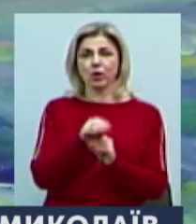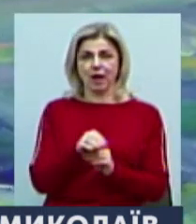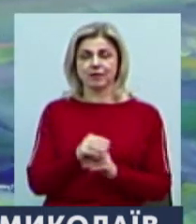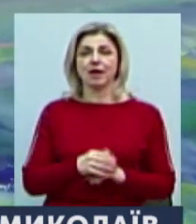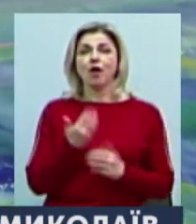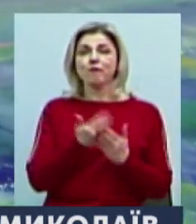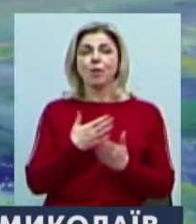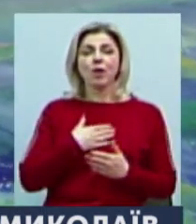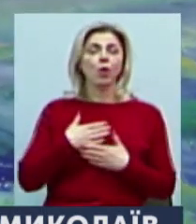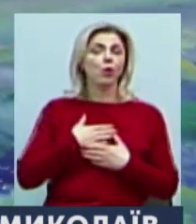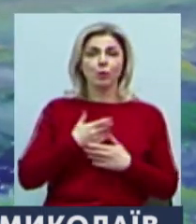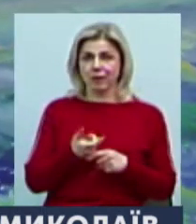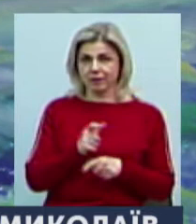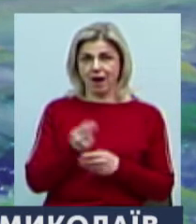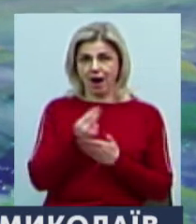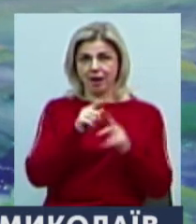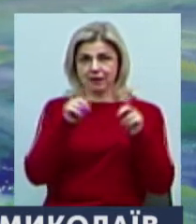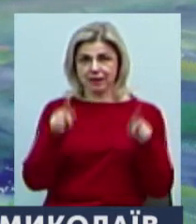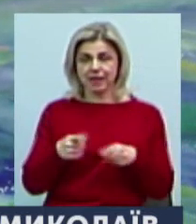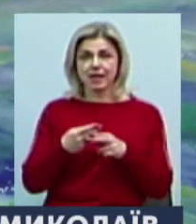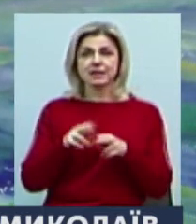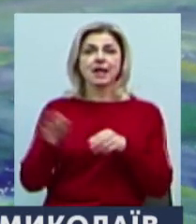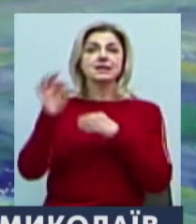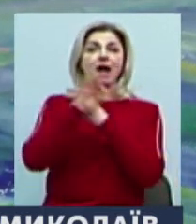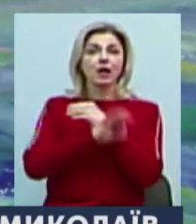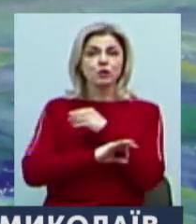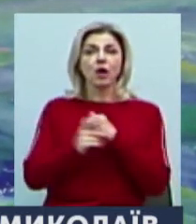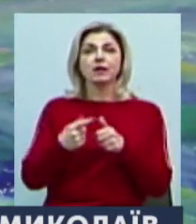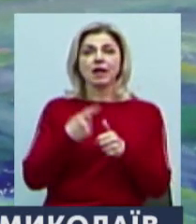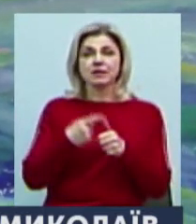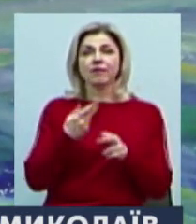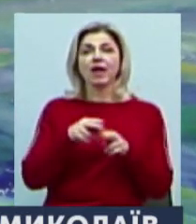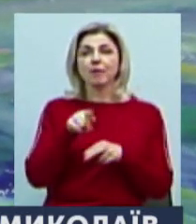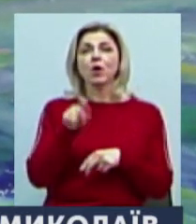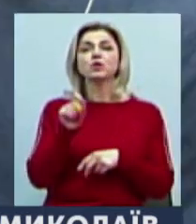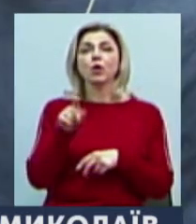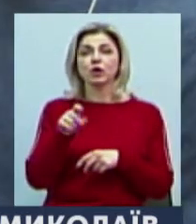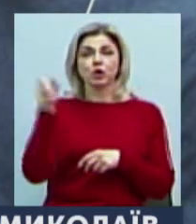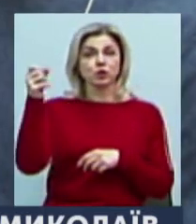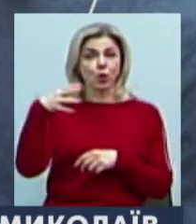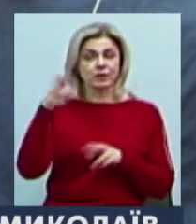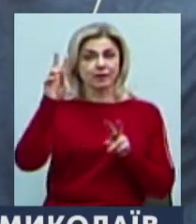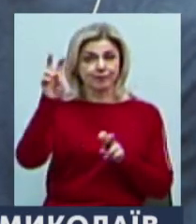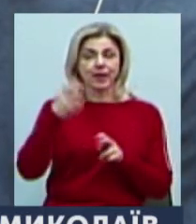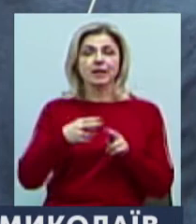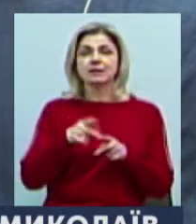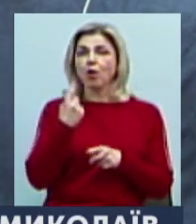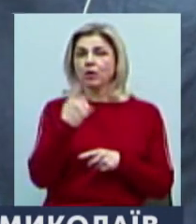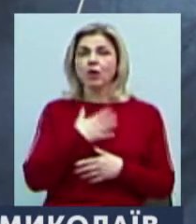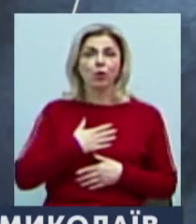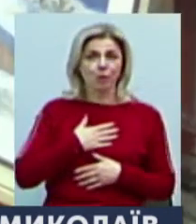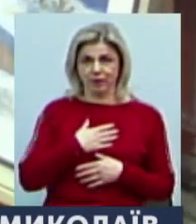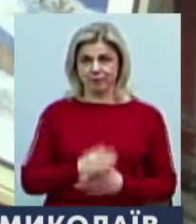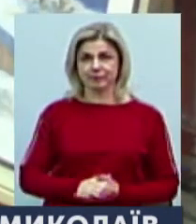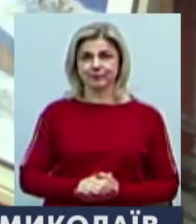Ось моя найулюбленіша картина. Це захід сонця. Вона називається саме «Золоте сонце». Ось це моя найулюбленіша